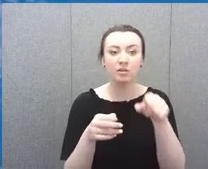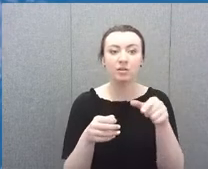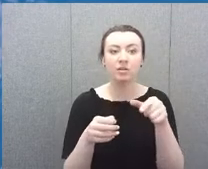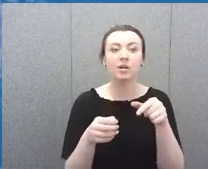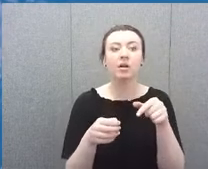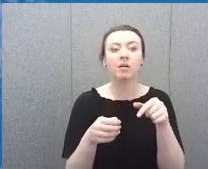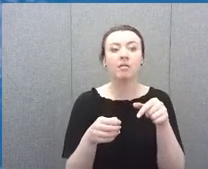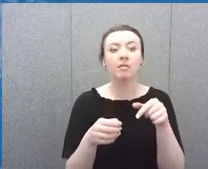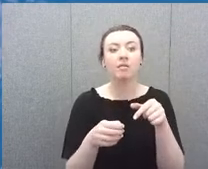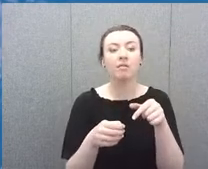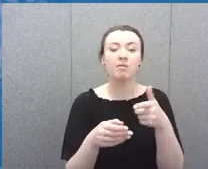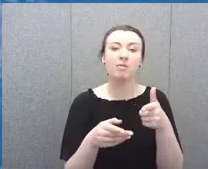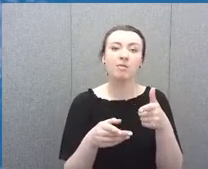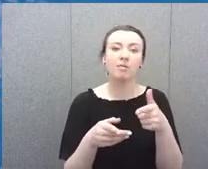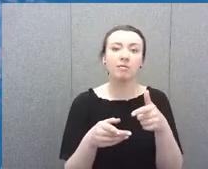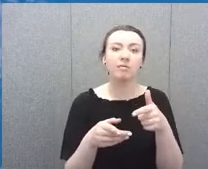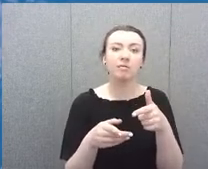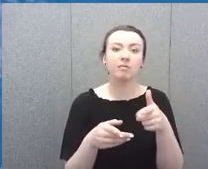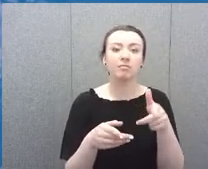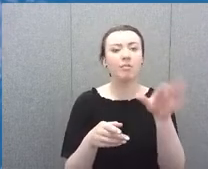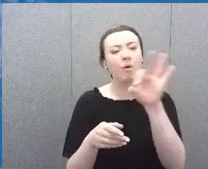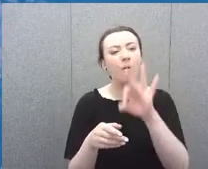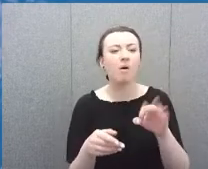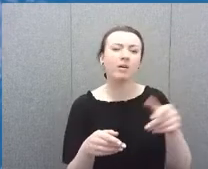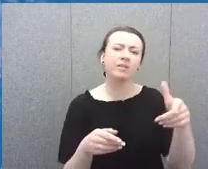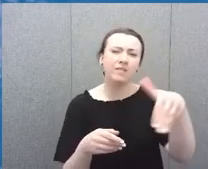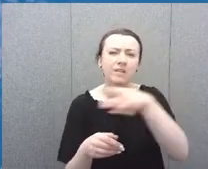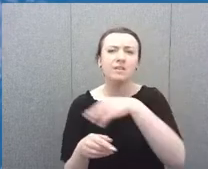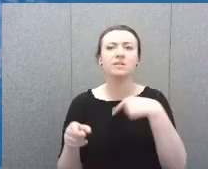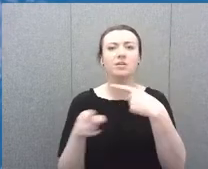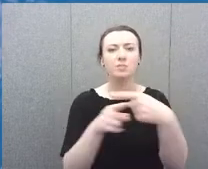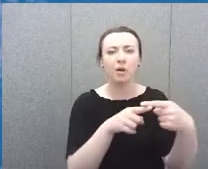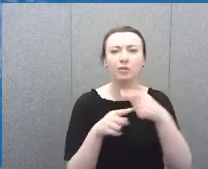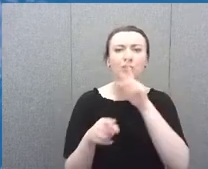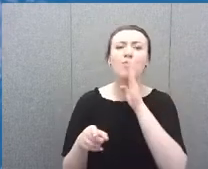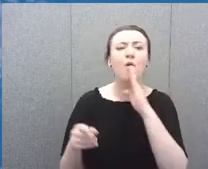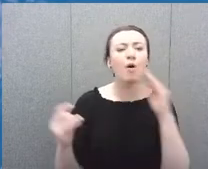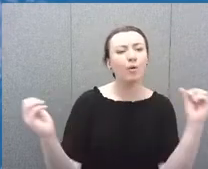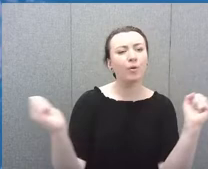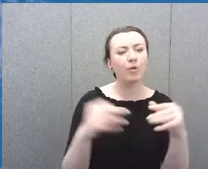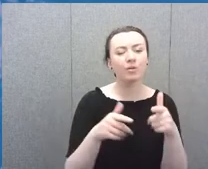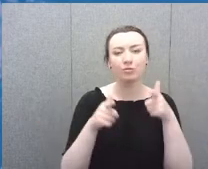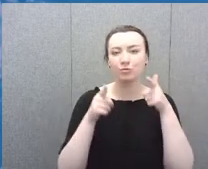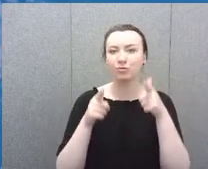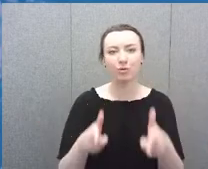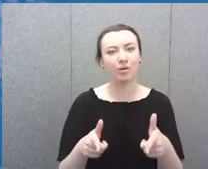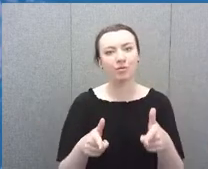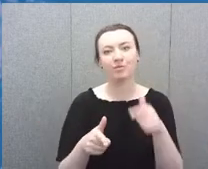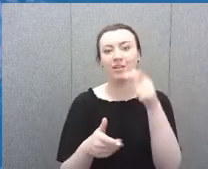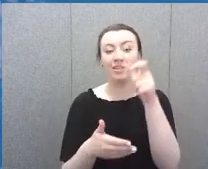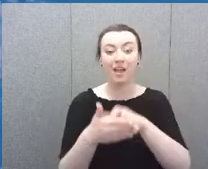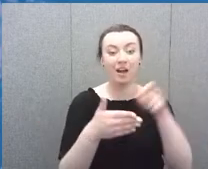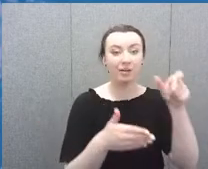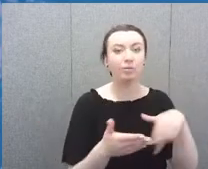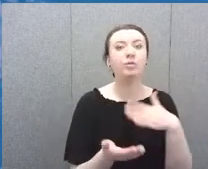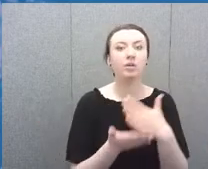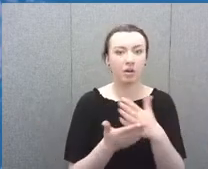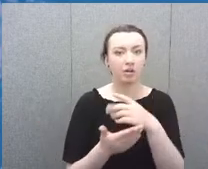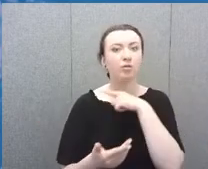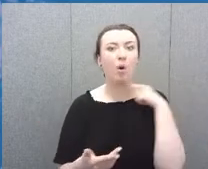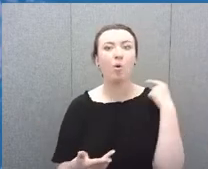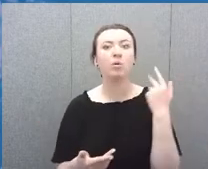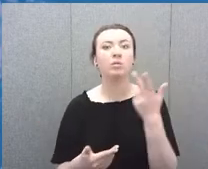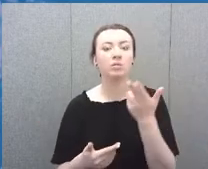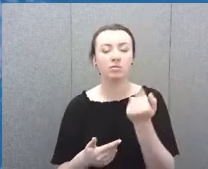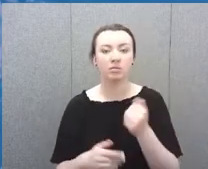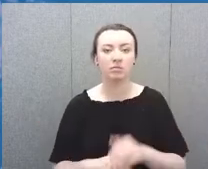делают вид того, что они объединяют белорусских женщин, и довольно большое количество членов. Вы также видите на